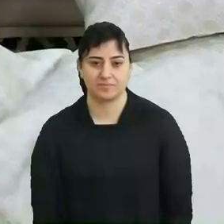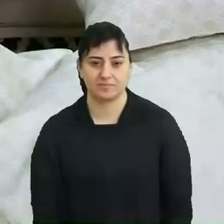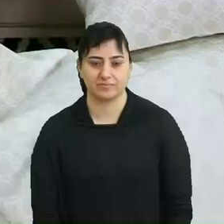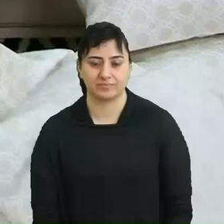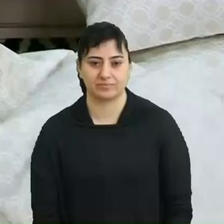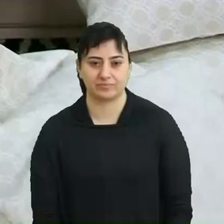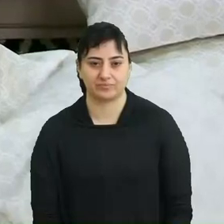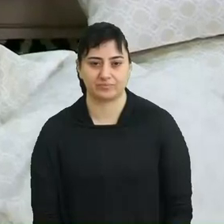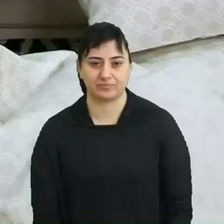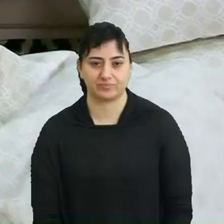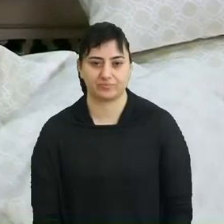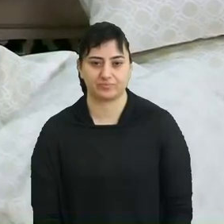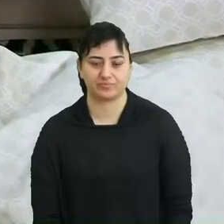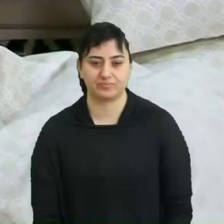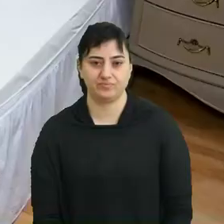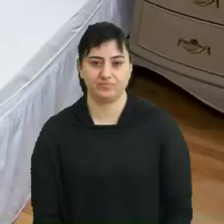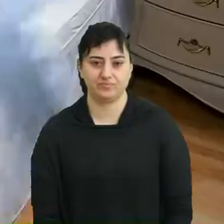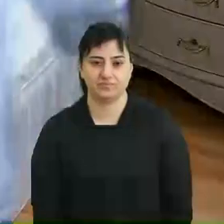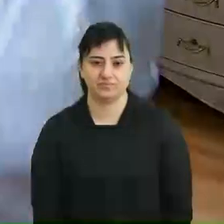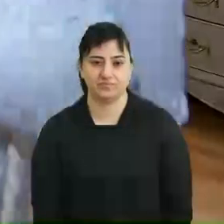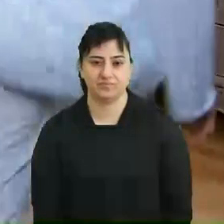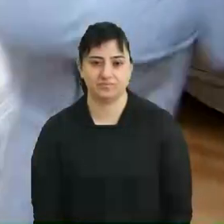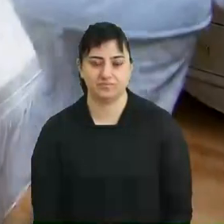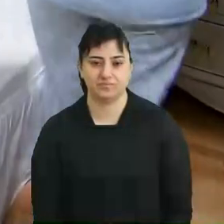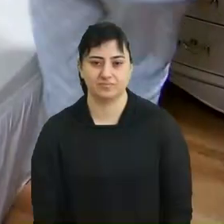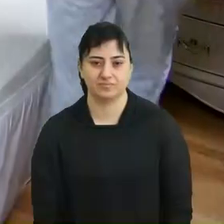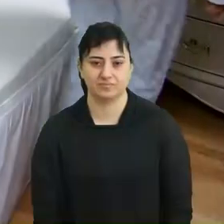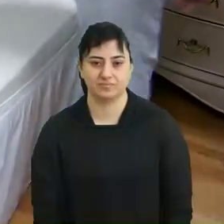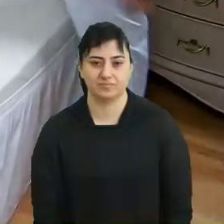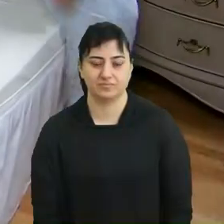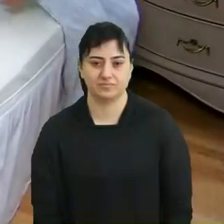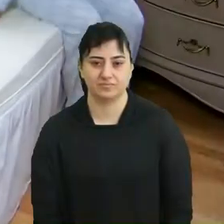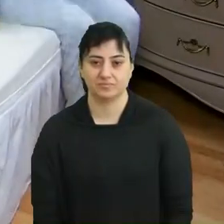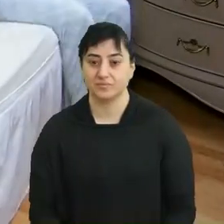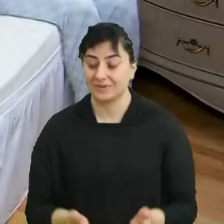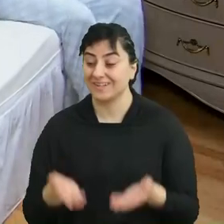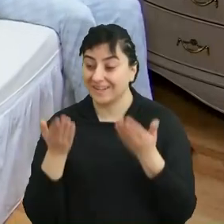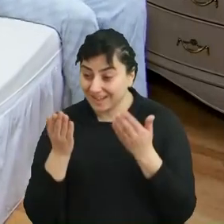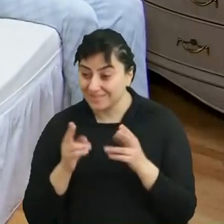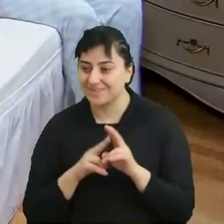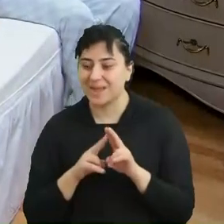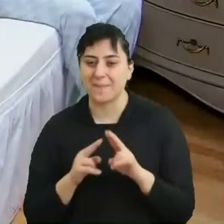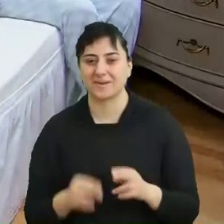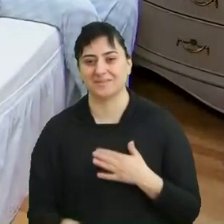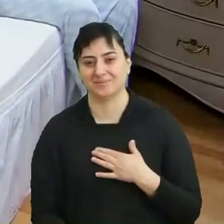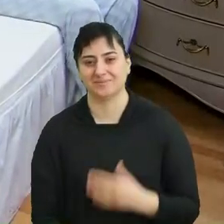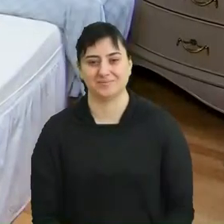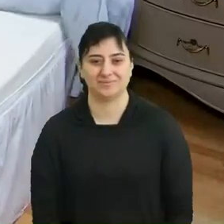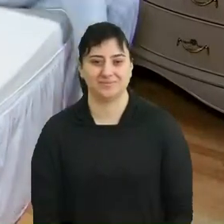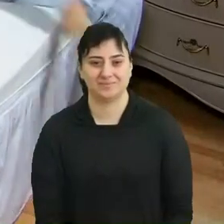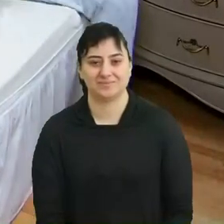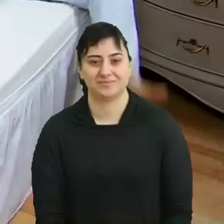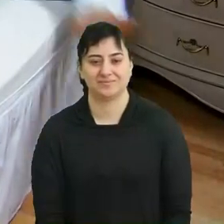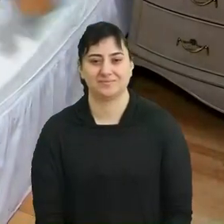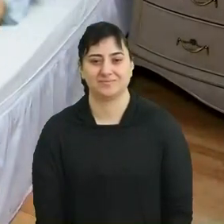Kemal yatağında ağzını kocaman açmış esniyor. Serpil mavi pijamalarıyla yatağa geldi. Uyandın mı Kemal'im?